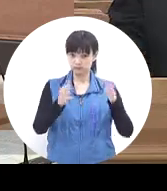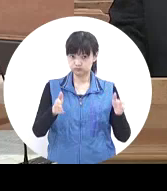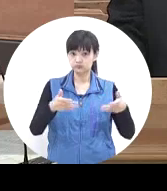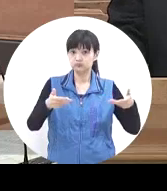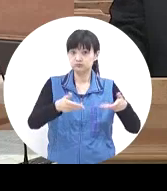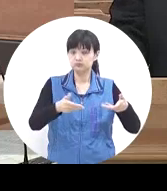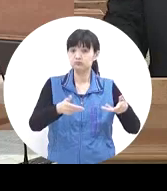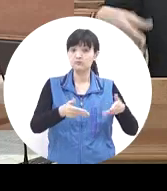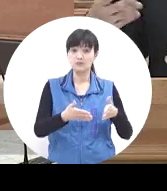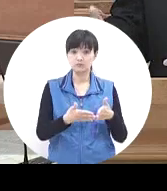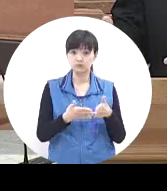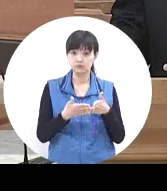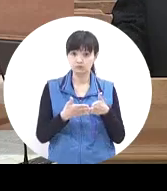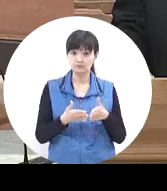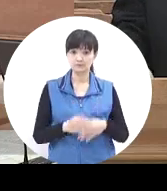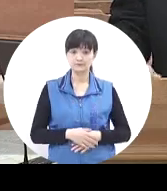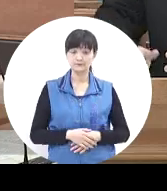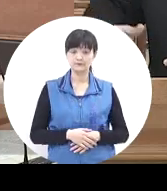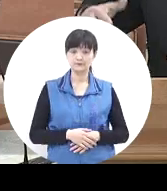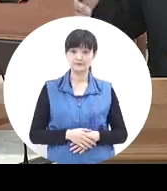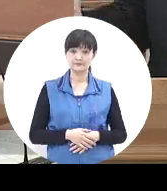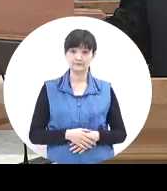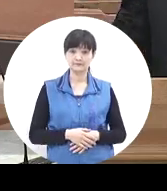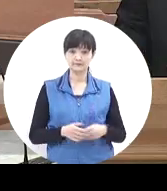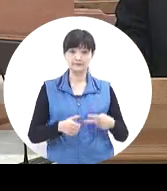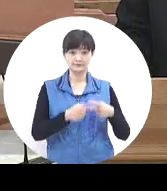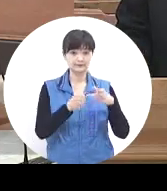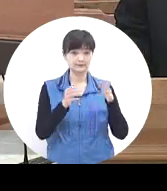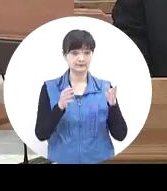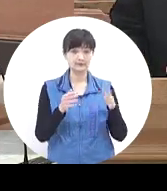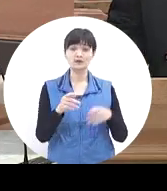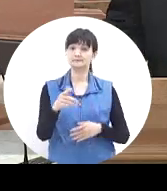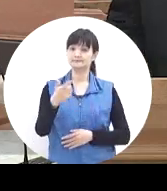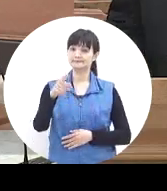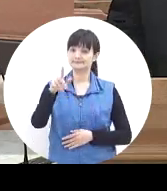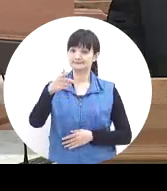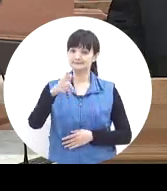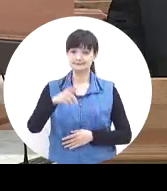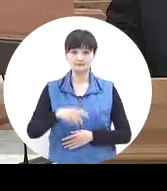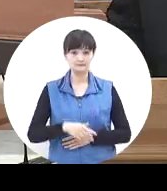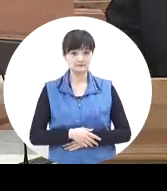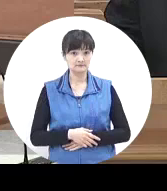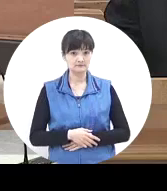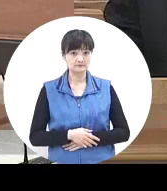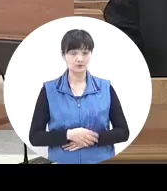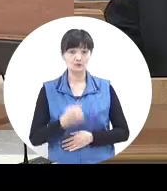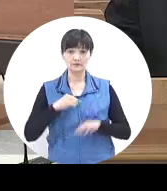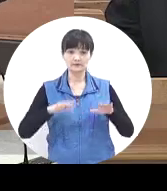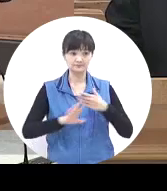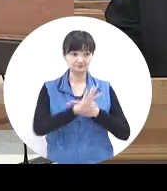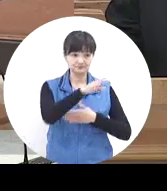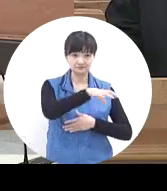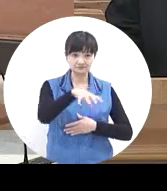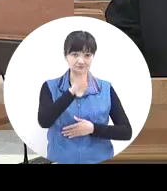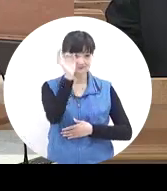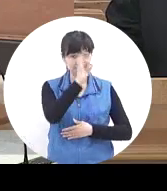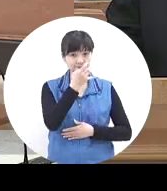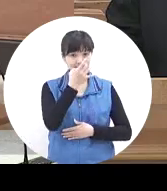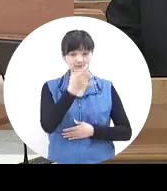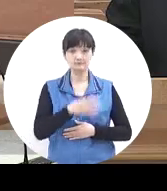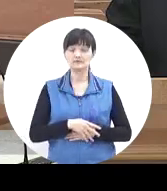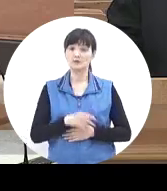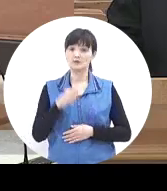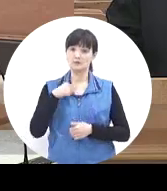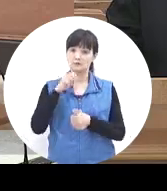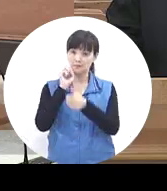要盖，啊，第二期盖，希望能够给我们多一点空间 啦，因为政策有， 不然的话我们现在找不到空间。 政策有延续性啦，我们还是